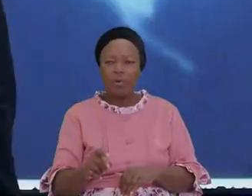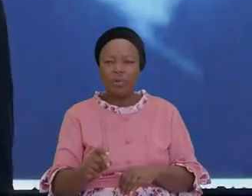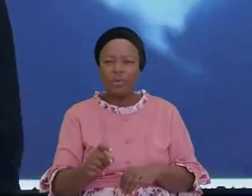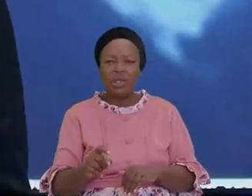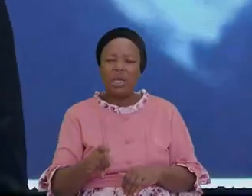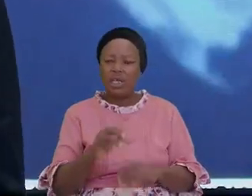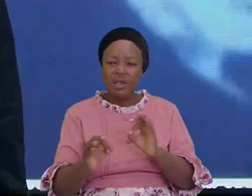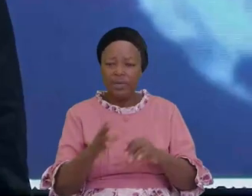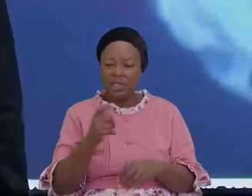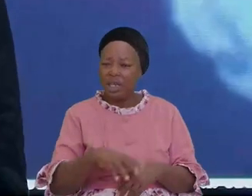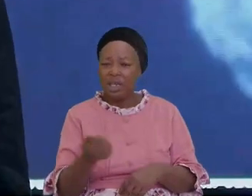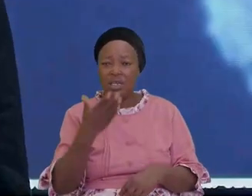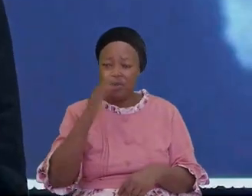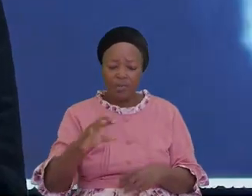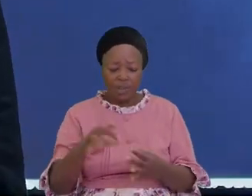Maintenant,